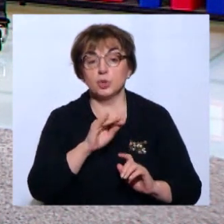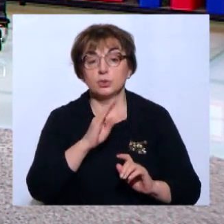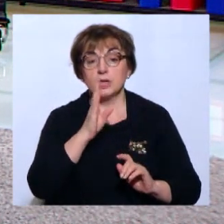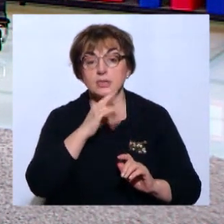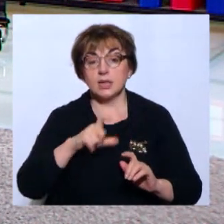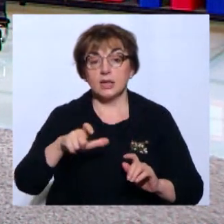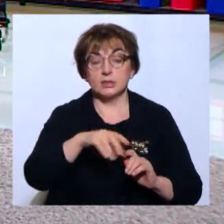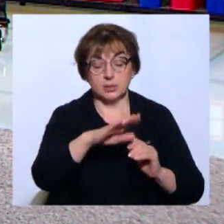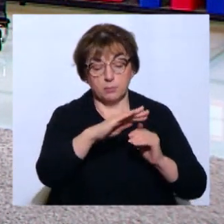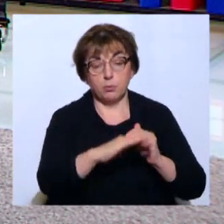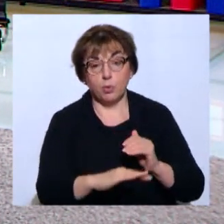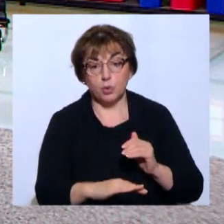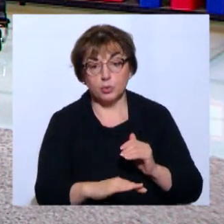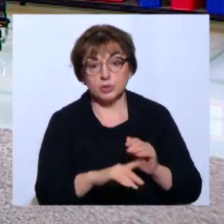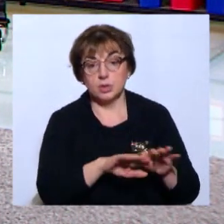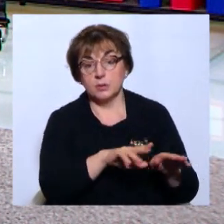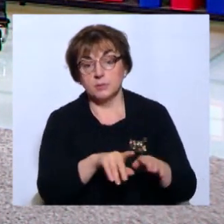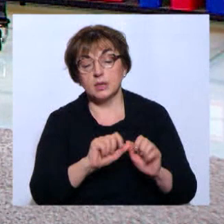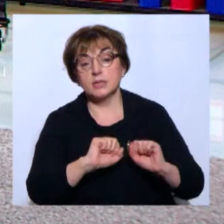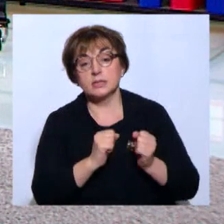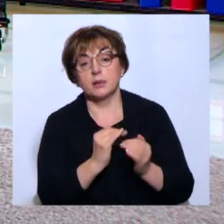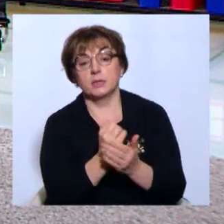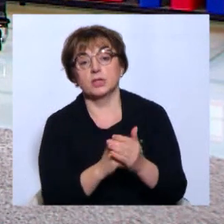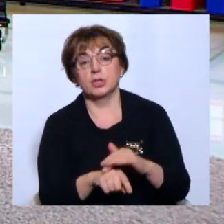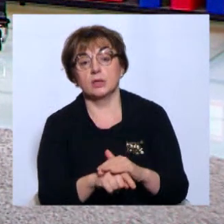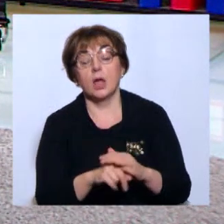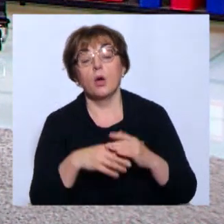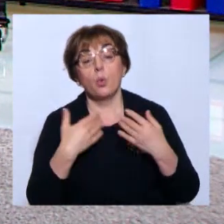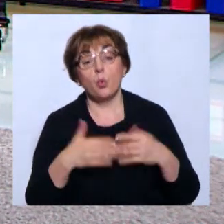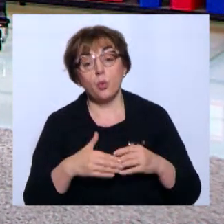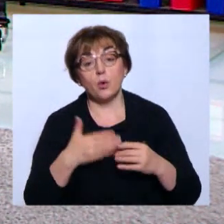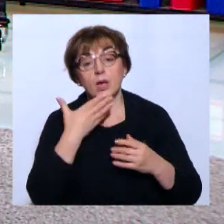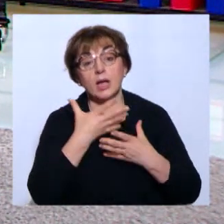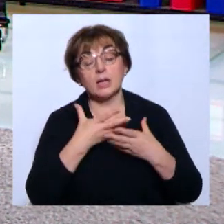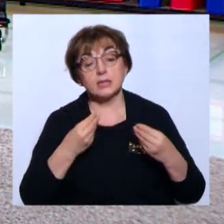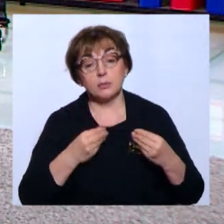ეშვება და იზამთრებს, ხოლო გაზაფხულზე ზიგოტიდან კვლავ